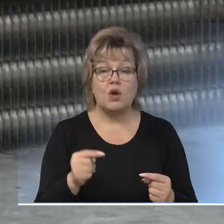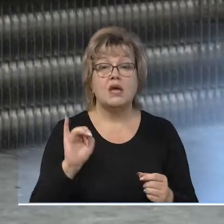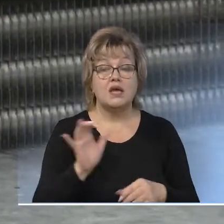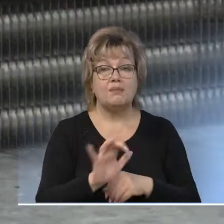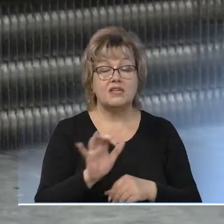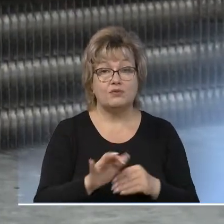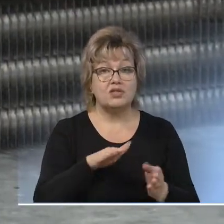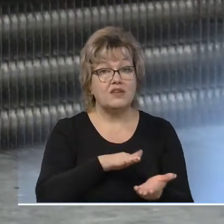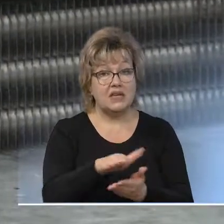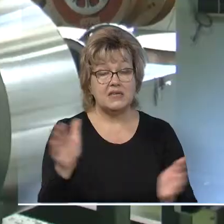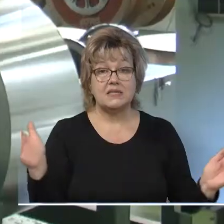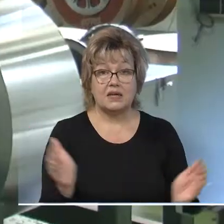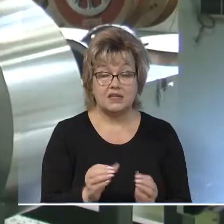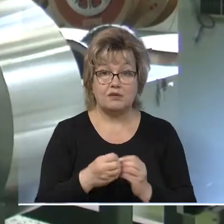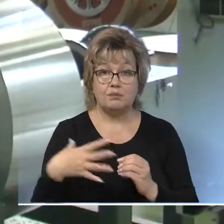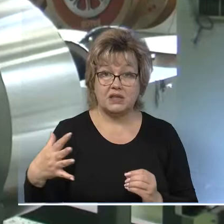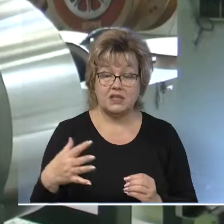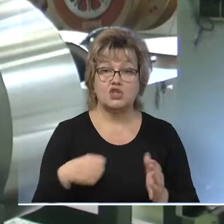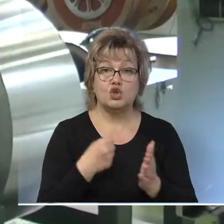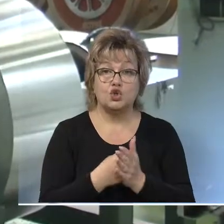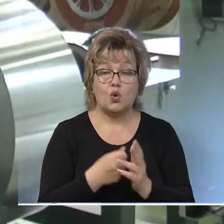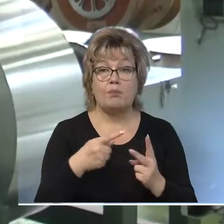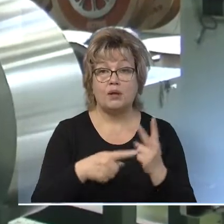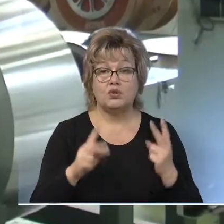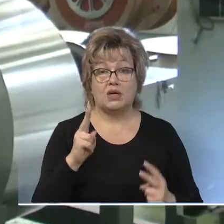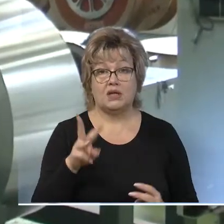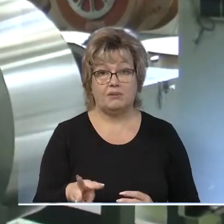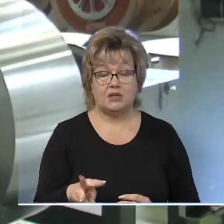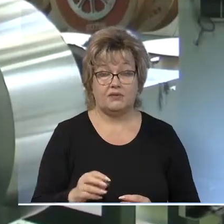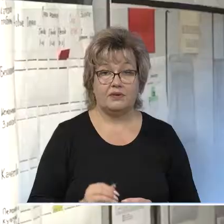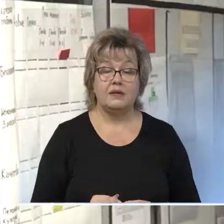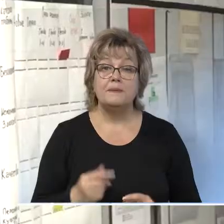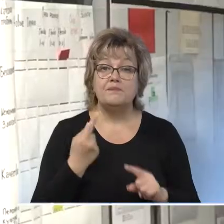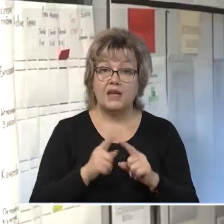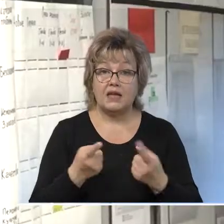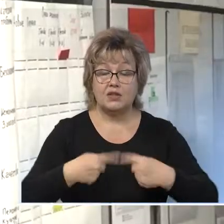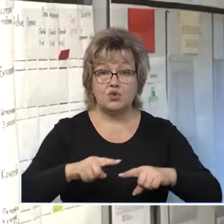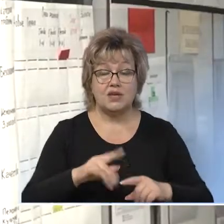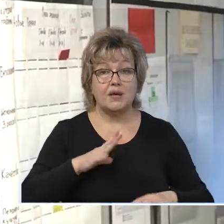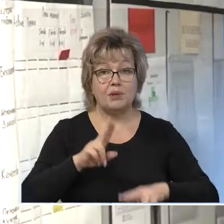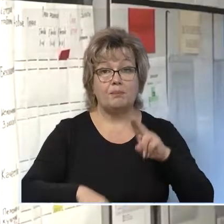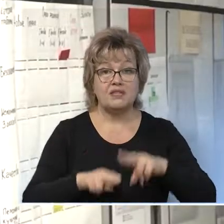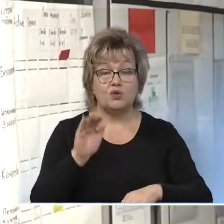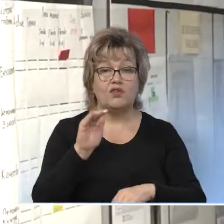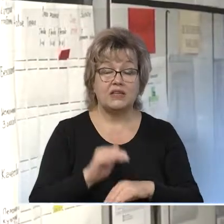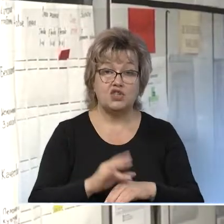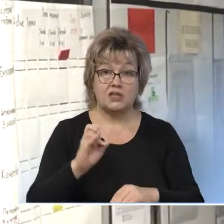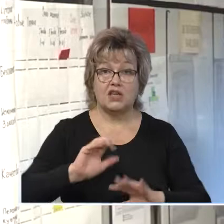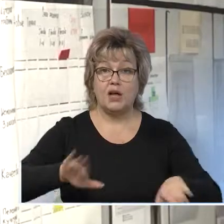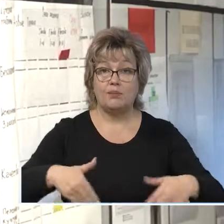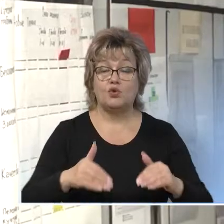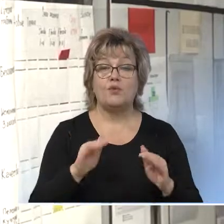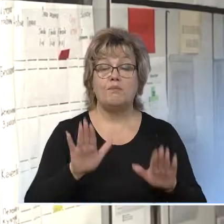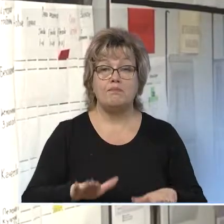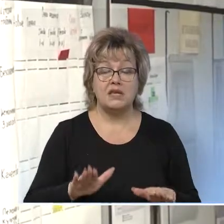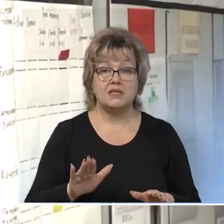к другу, и производственная линия сократилась с 15 до 1,5 километров. И этот участок был построен фактически на